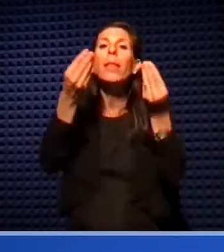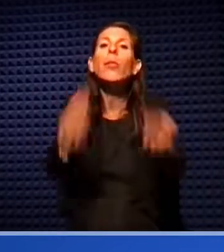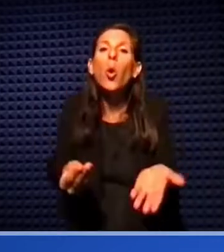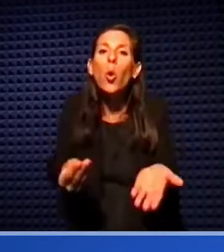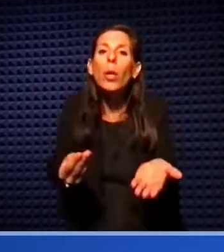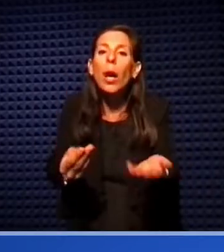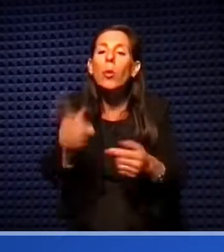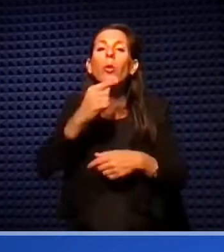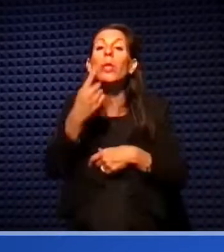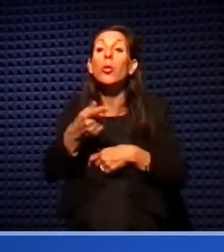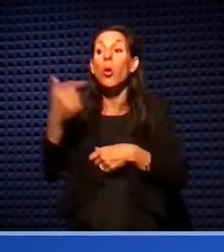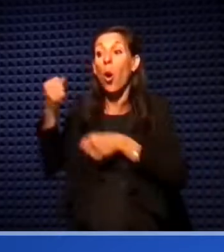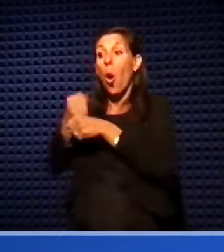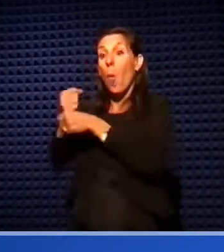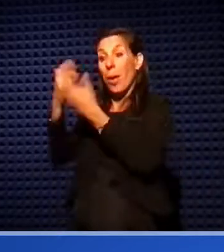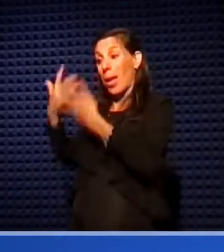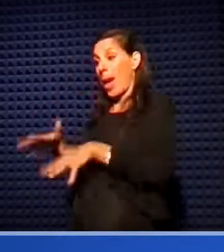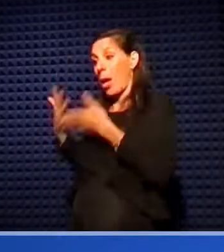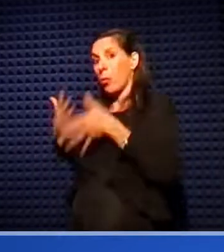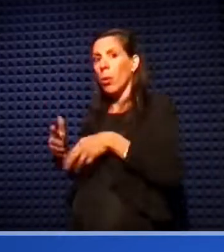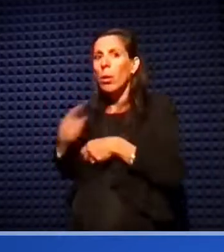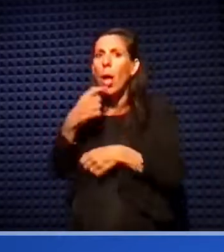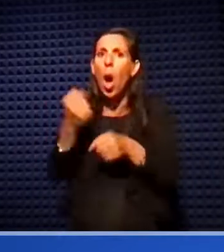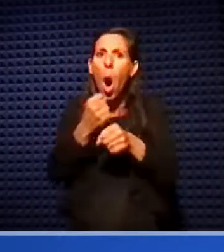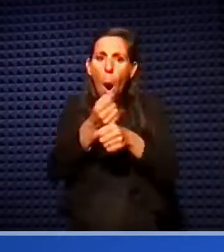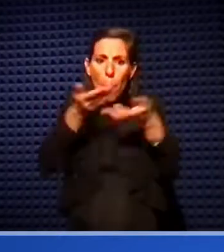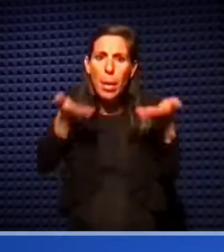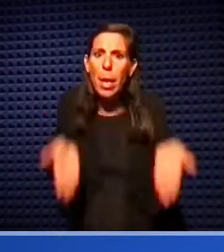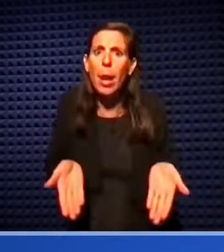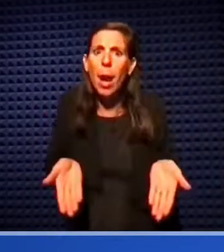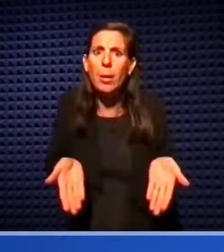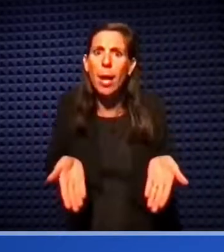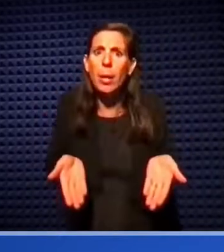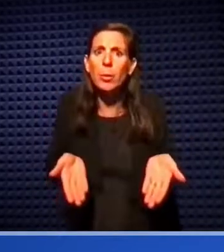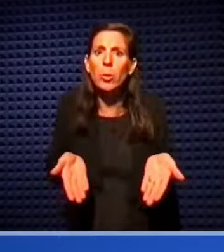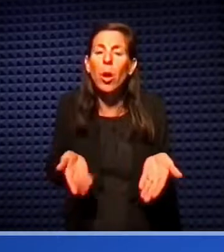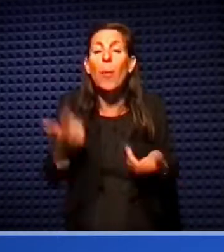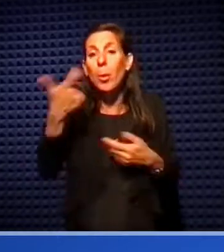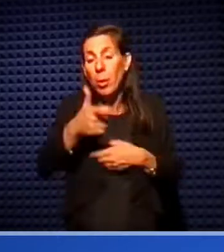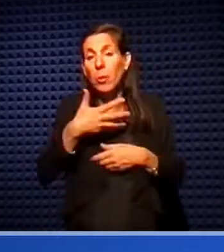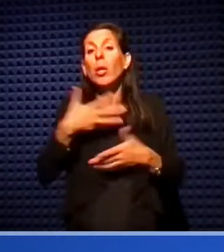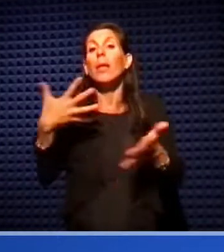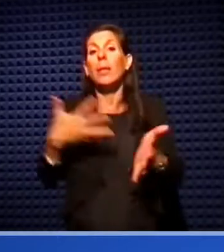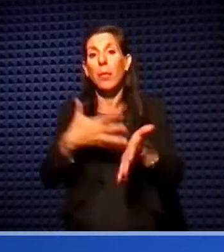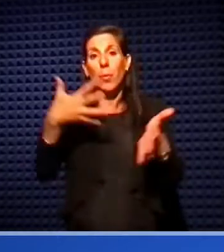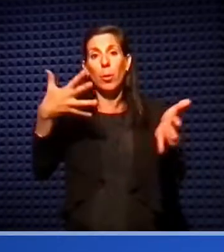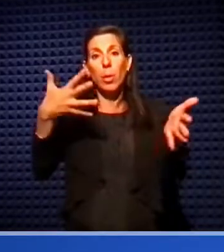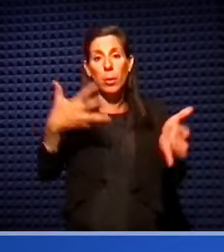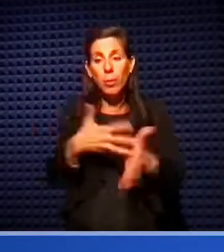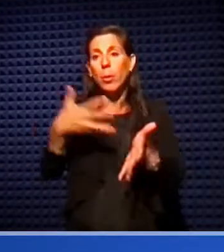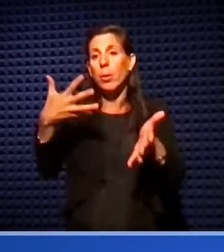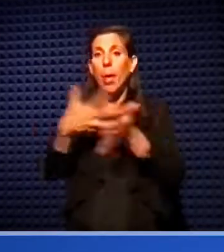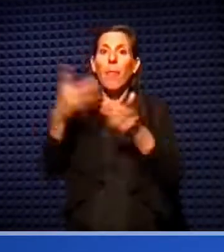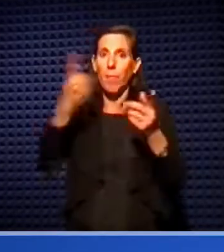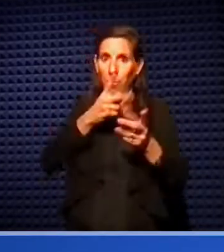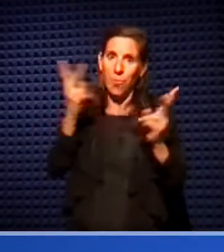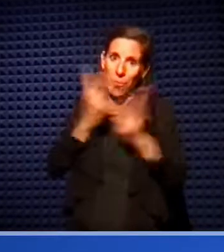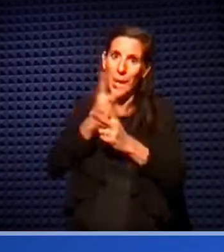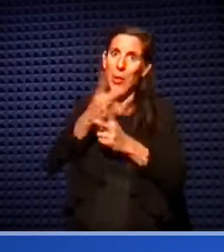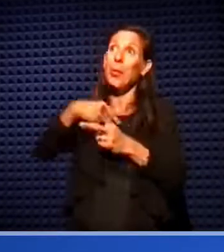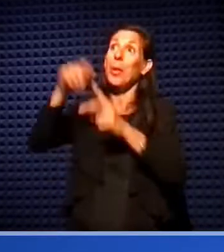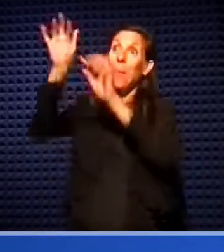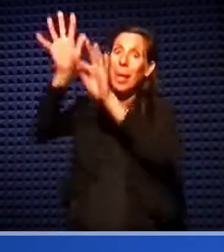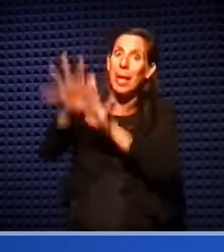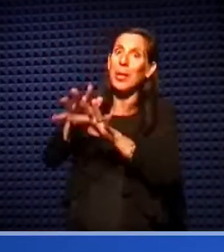እዩ ፍቕሪ እግዚኣብሔር ኣቦ ብልዕለናኸስ ከምዚ እዩ ነዚ ፍጻሜ ዘንምርዳእ እግዚኣብሔር ጥበቡ ክበና ንመሃለል